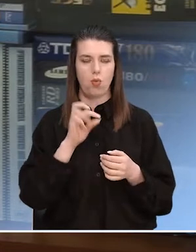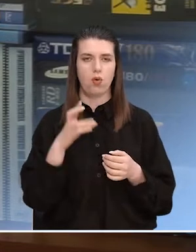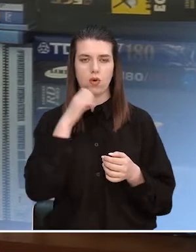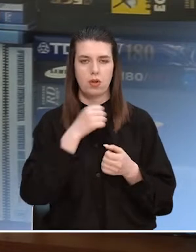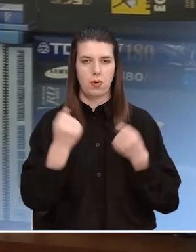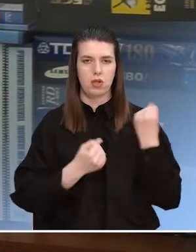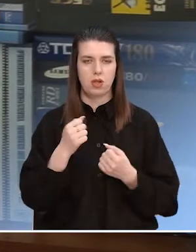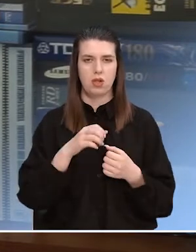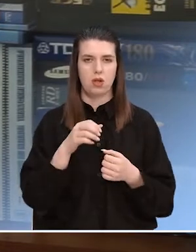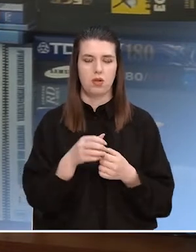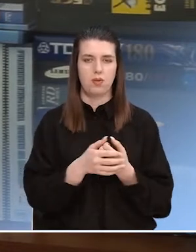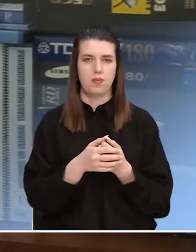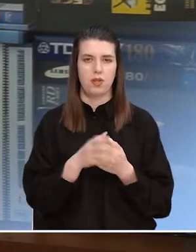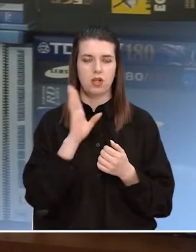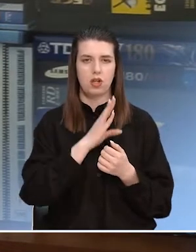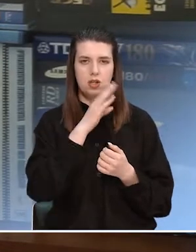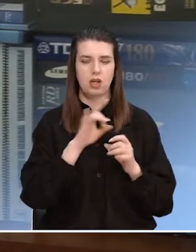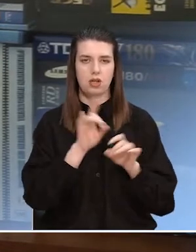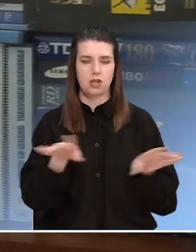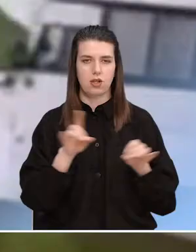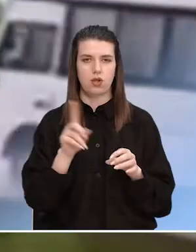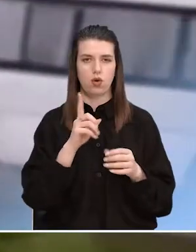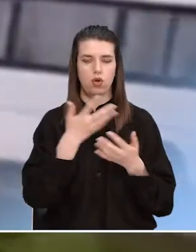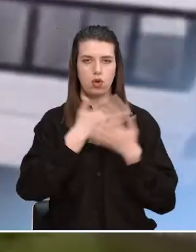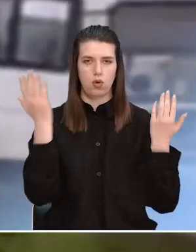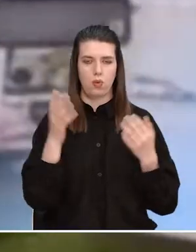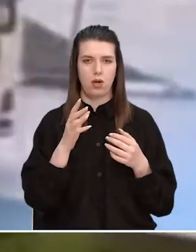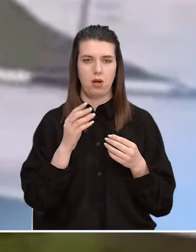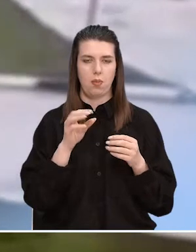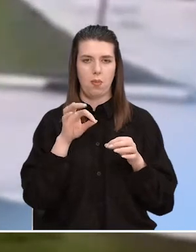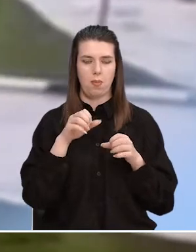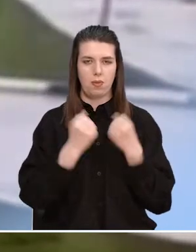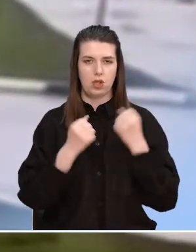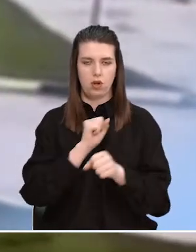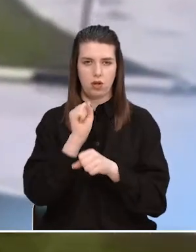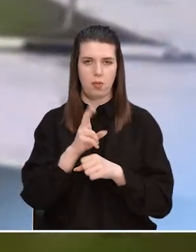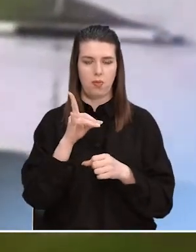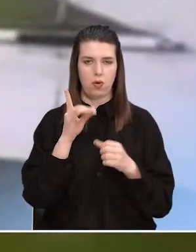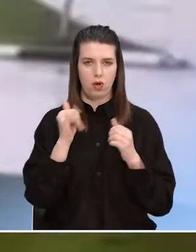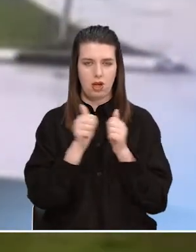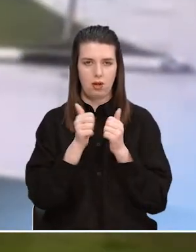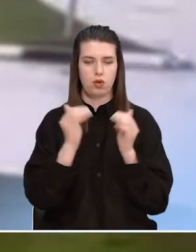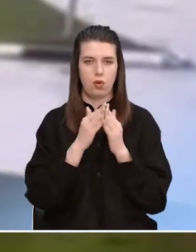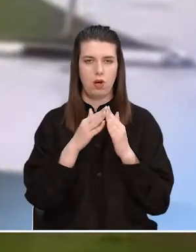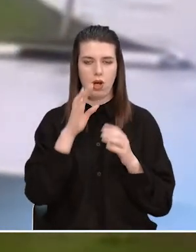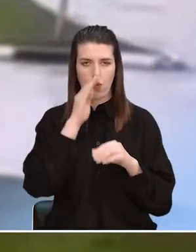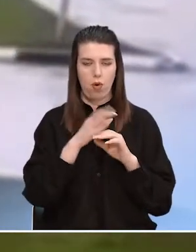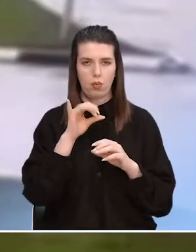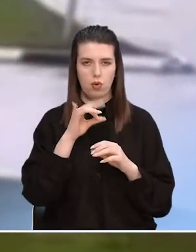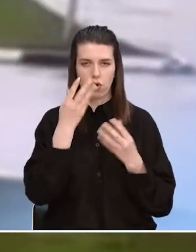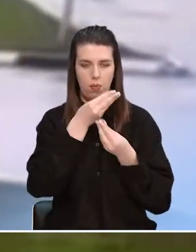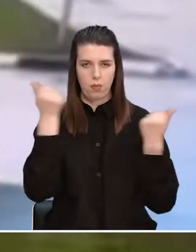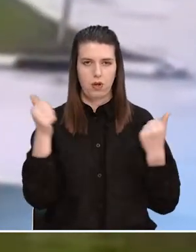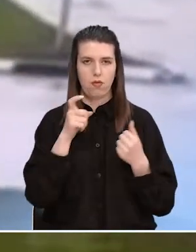местной жительницы об угоне автомобиля kia picanto женщина рассказала что днем припарковала машину около дома а